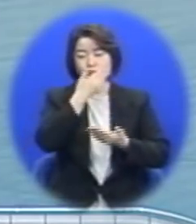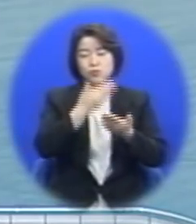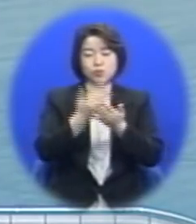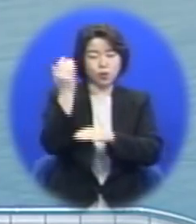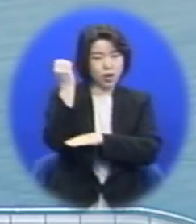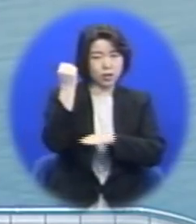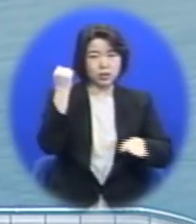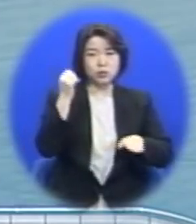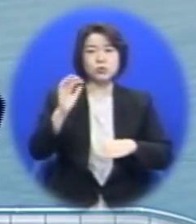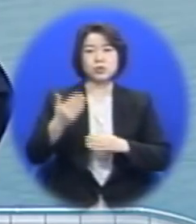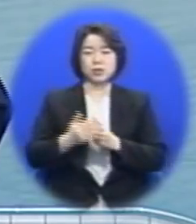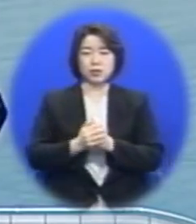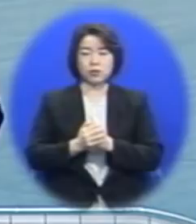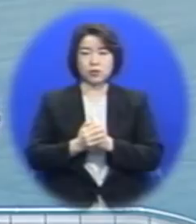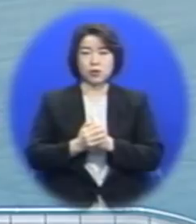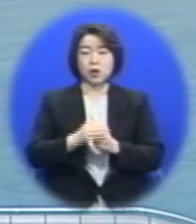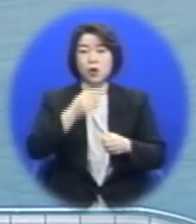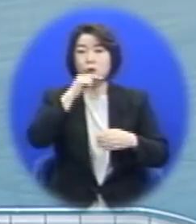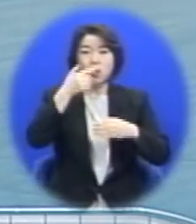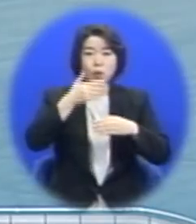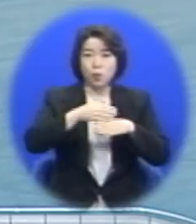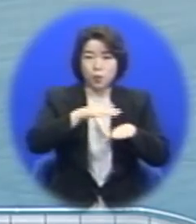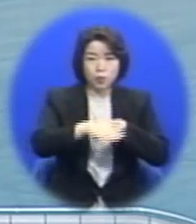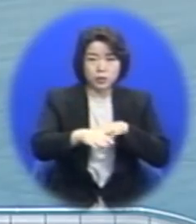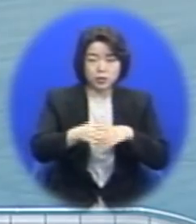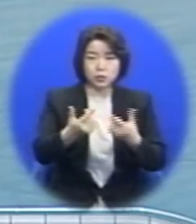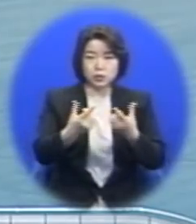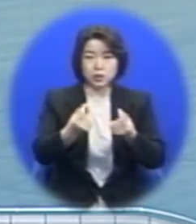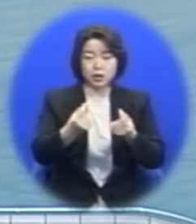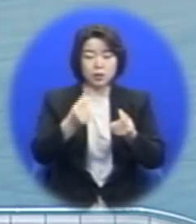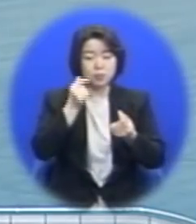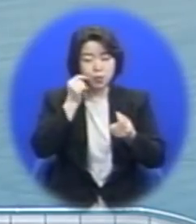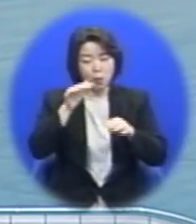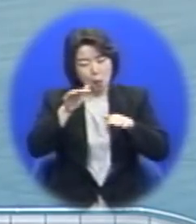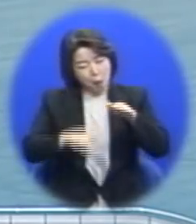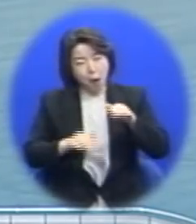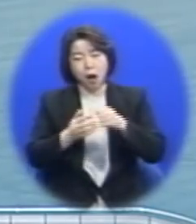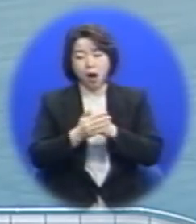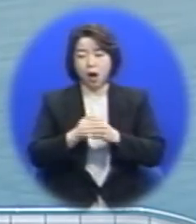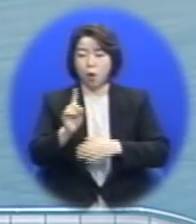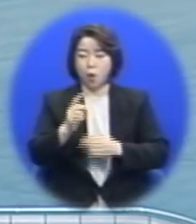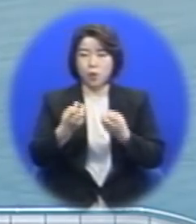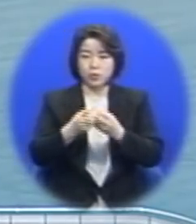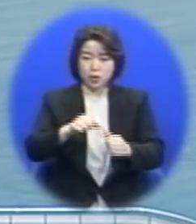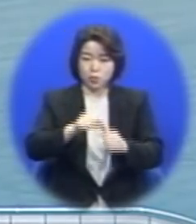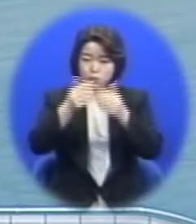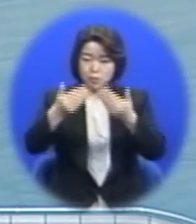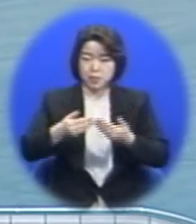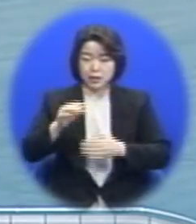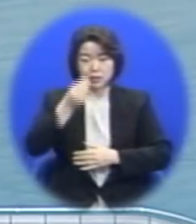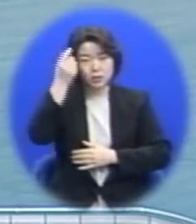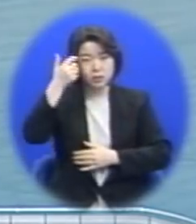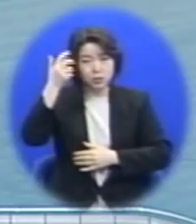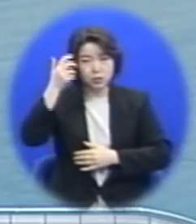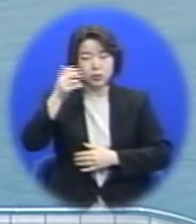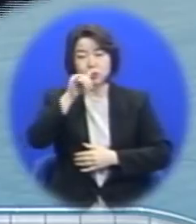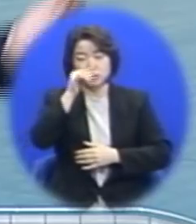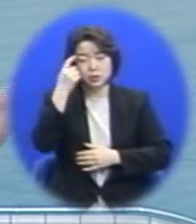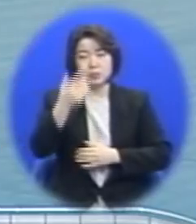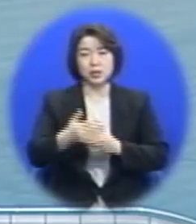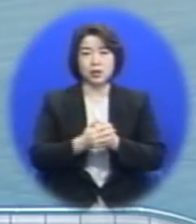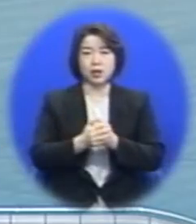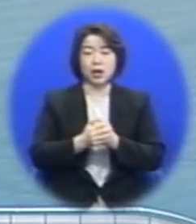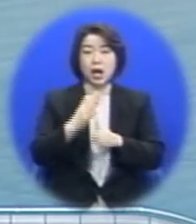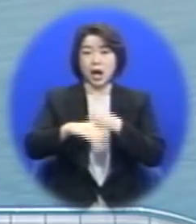합니다. 공산주의자만 못해가지고는 어떻게 구원받은 성도라고 할 수 있겠습니까? 어떻게 하나님의